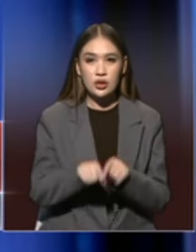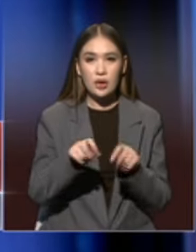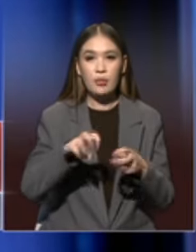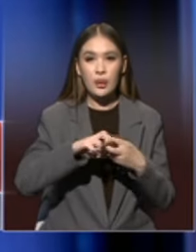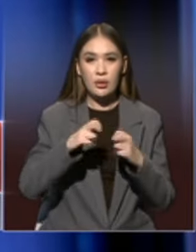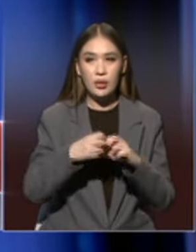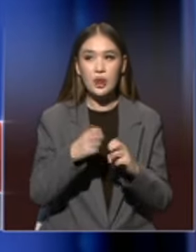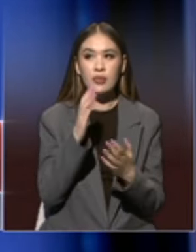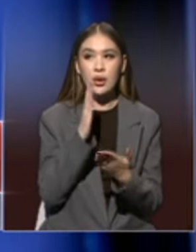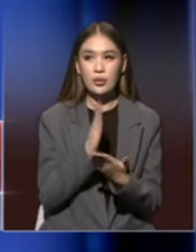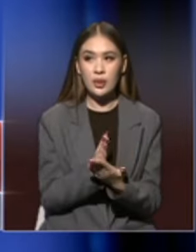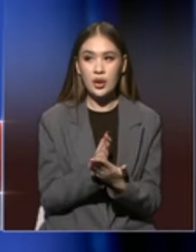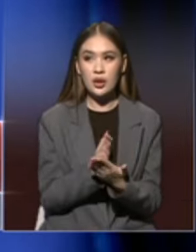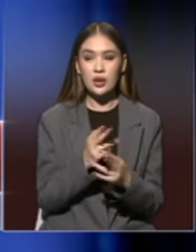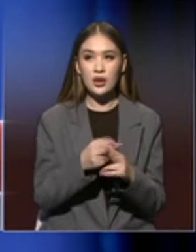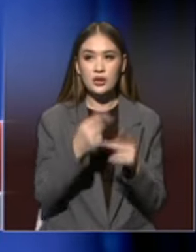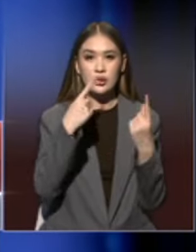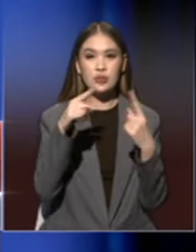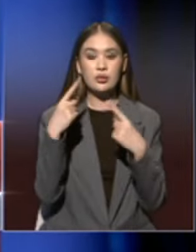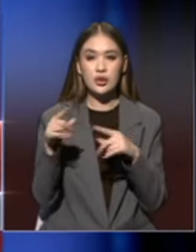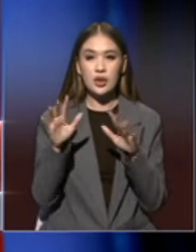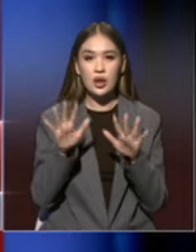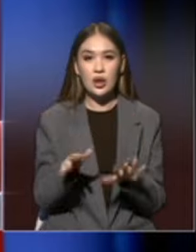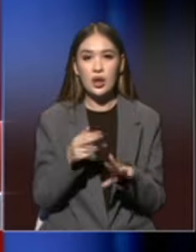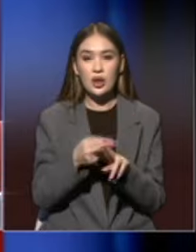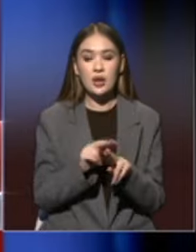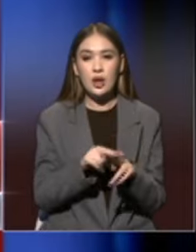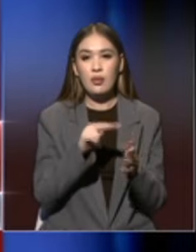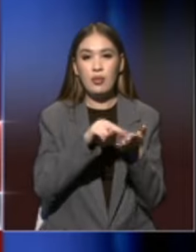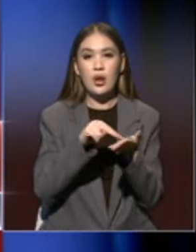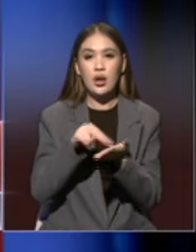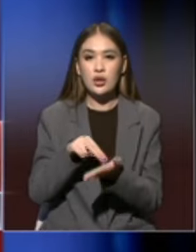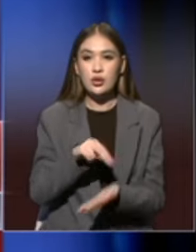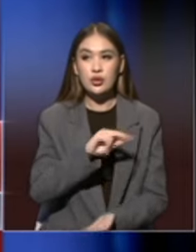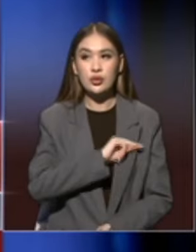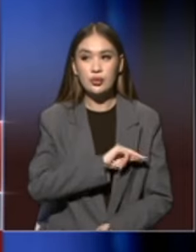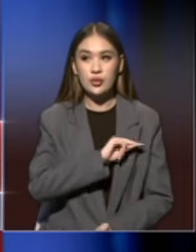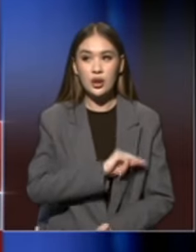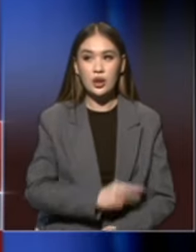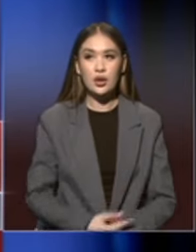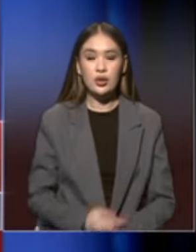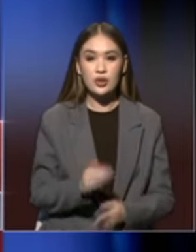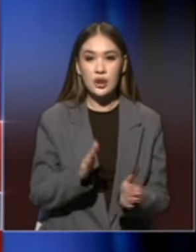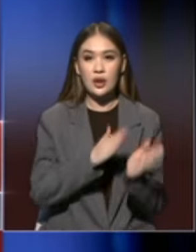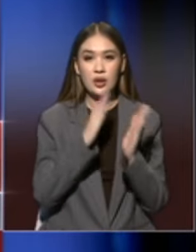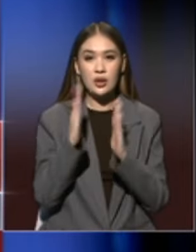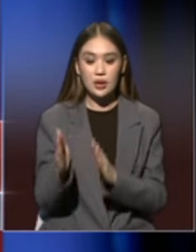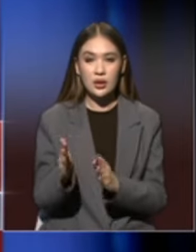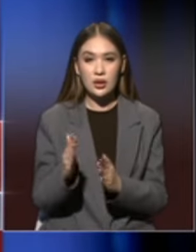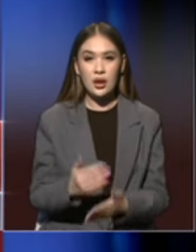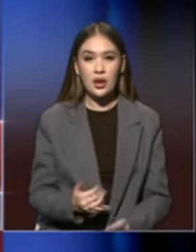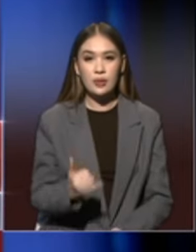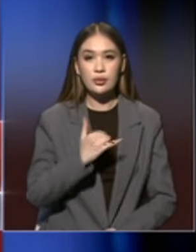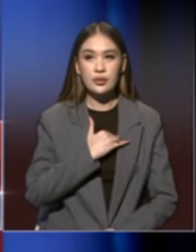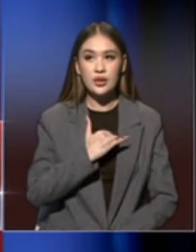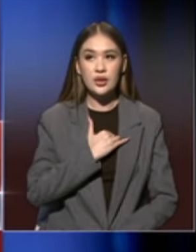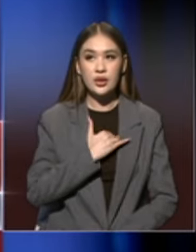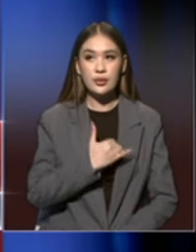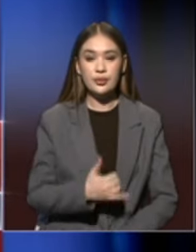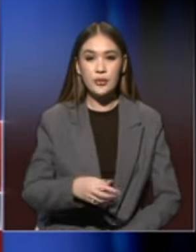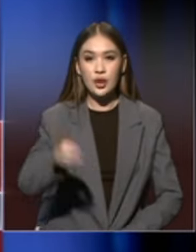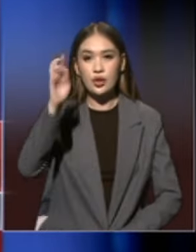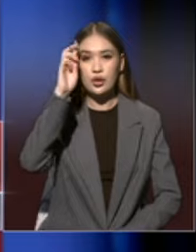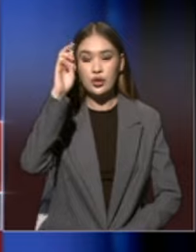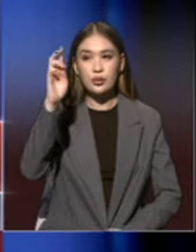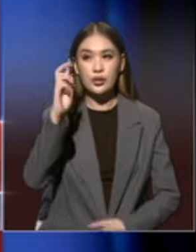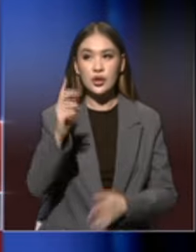бар. Кейбір аймақтарда қарқын төмен бағалау жұмыстары. Одан кейін бізде енді жаңағы үкіметті